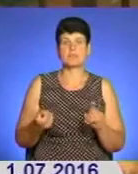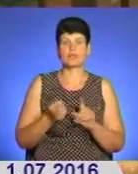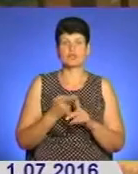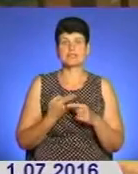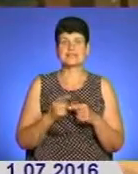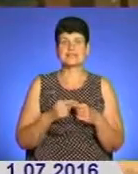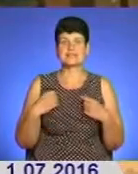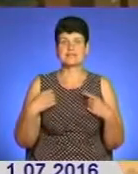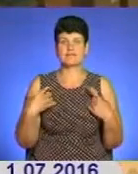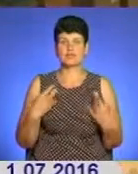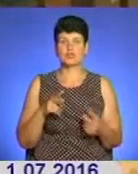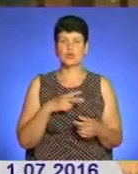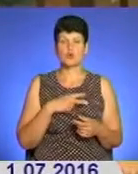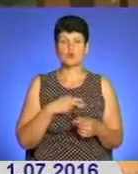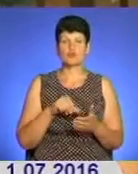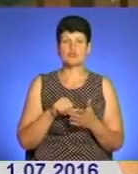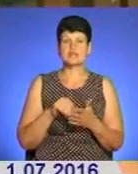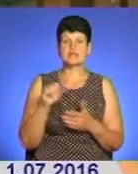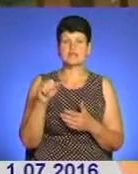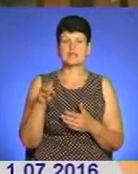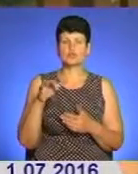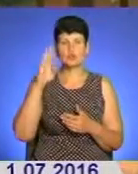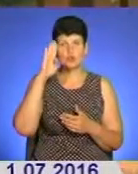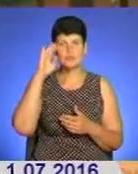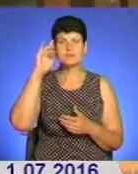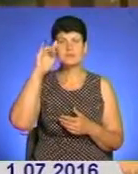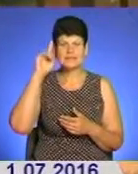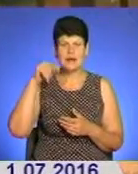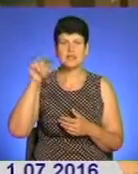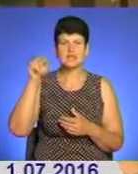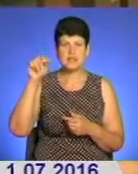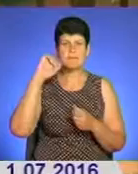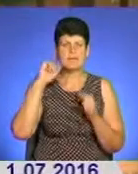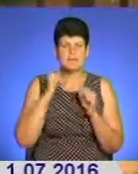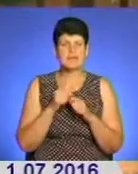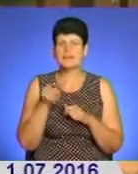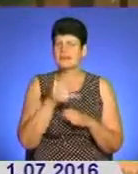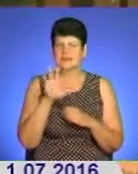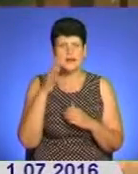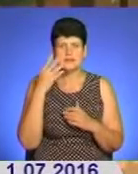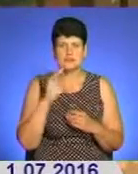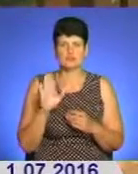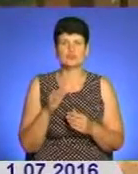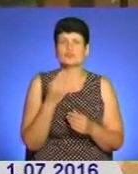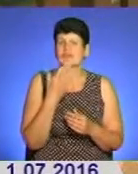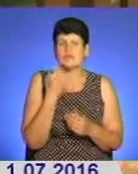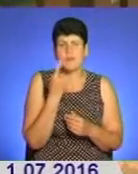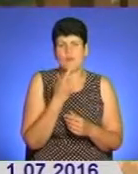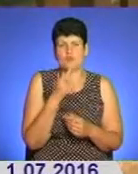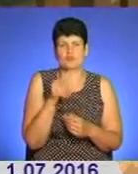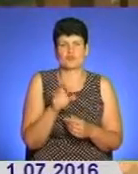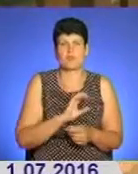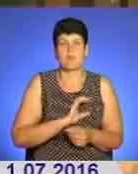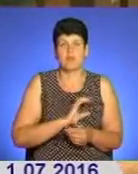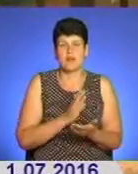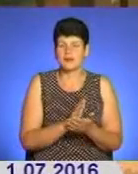свято нагородження учасників АТО, щоб хлопці знали, що їх пам'ятають, що їх не забули. Тут не йде мова про те, що вони мають медаль, а